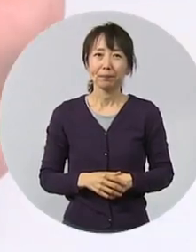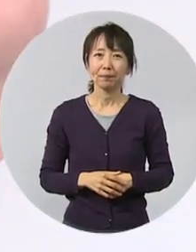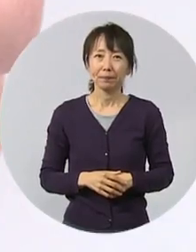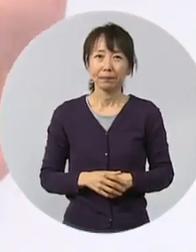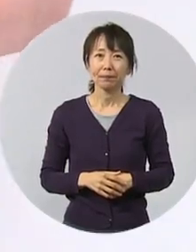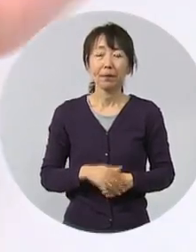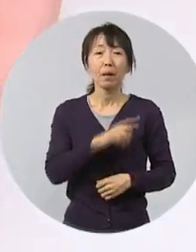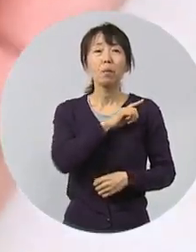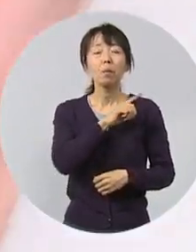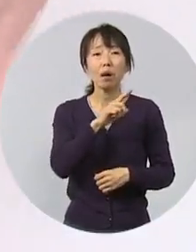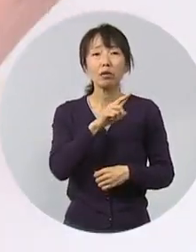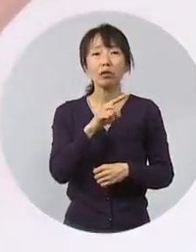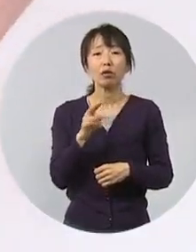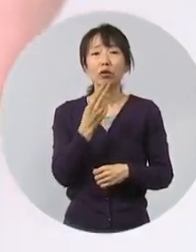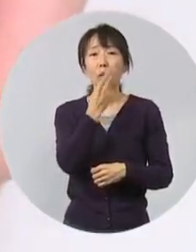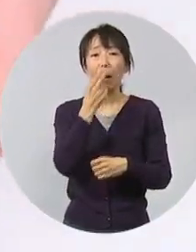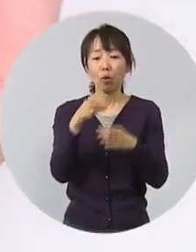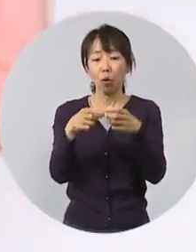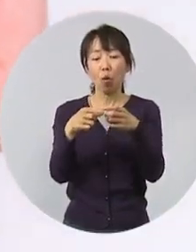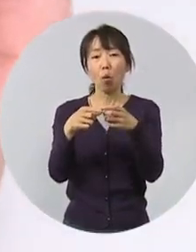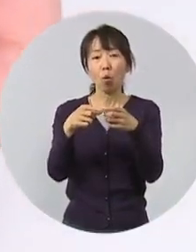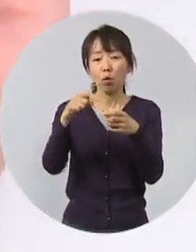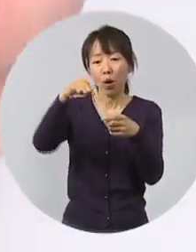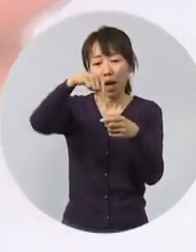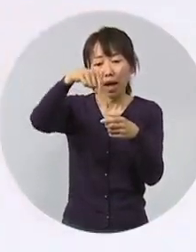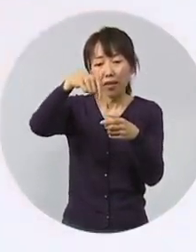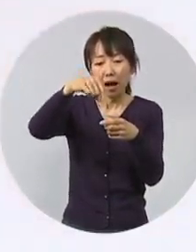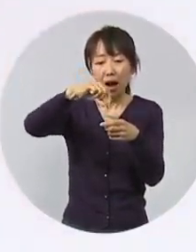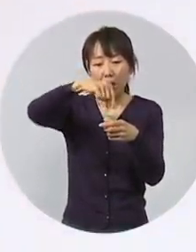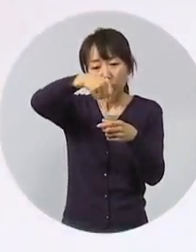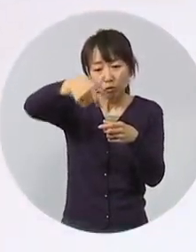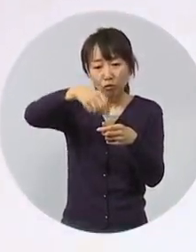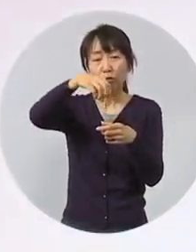ずトマトのヘタをくり抜きます。